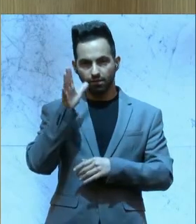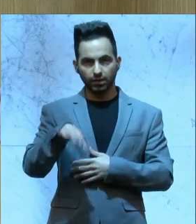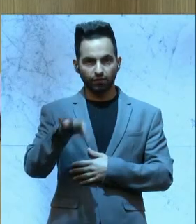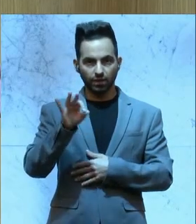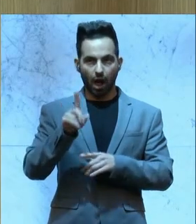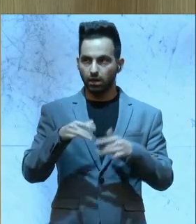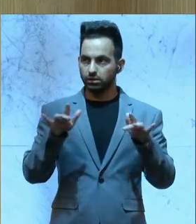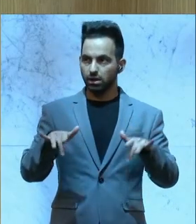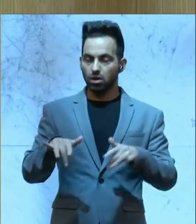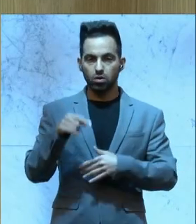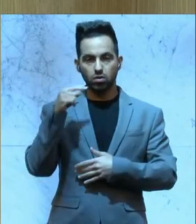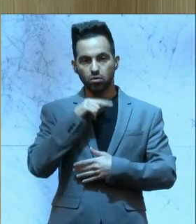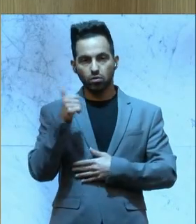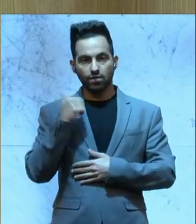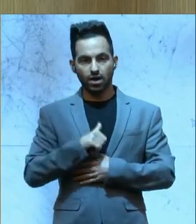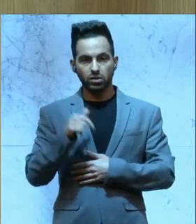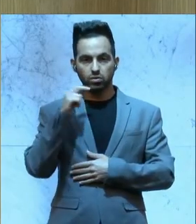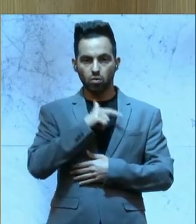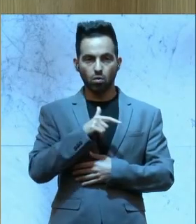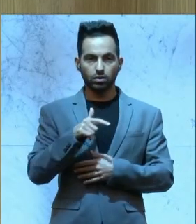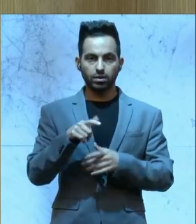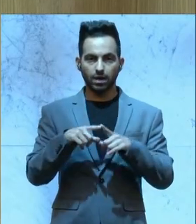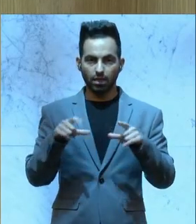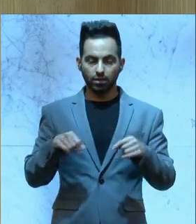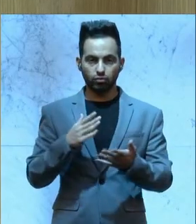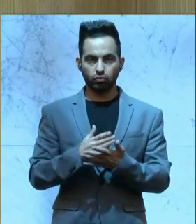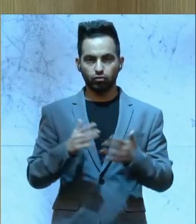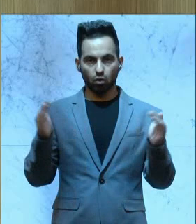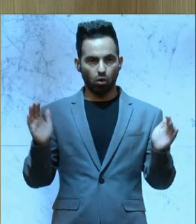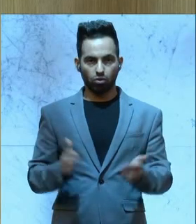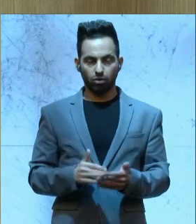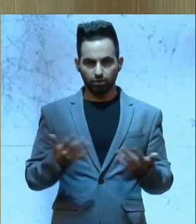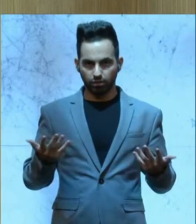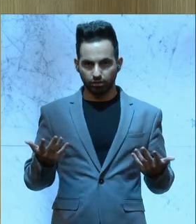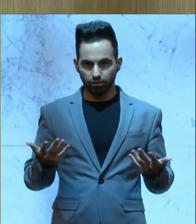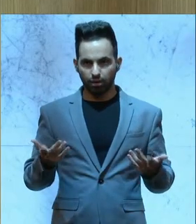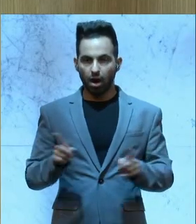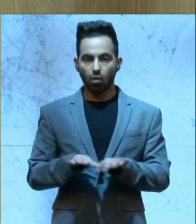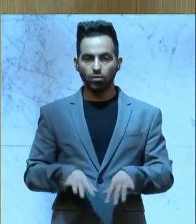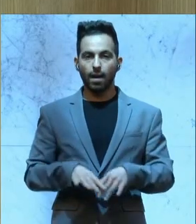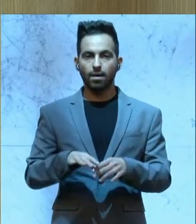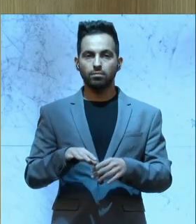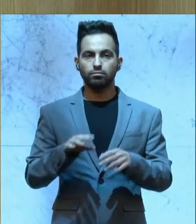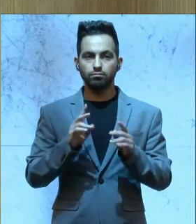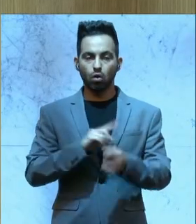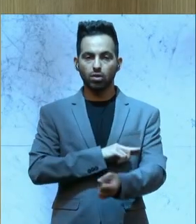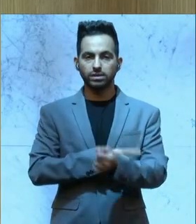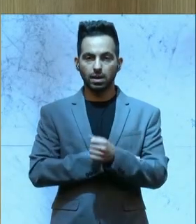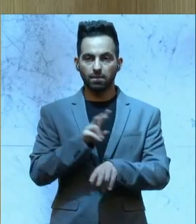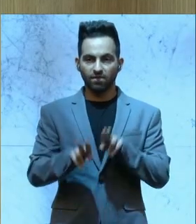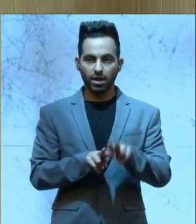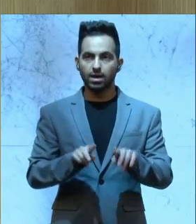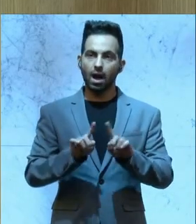Die Rot-Weiß-Rot-Karte ist dermaßen runtergeschraubt. Es ist auch das Potenzial an Pflegern in anderen Ländern und in